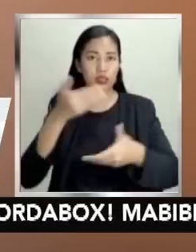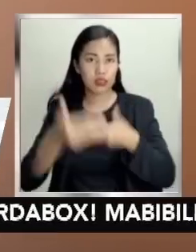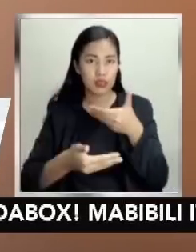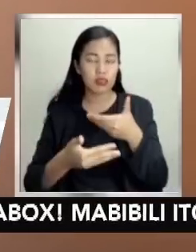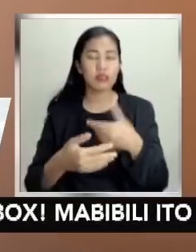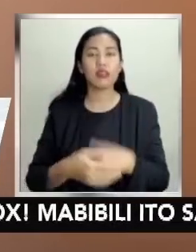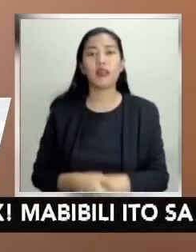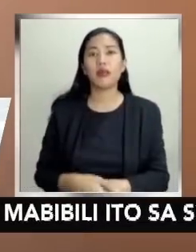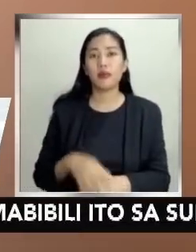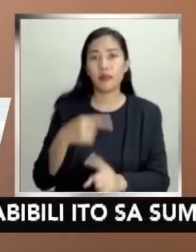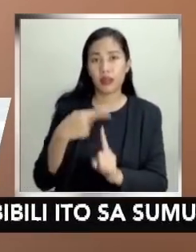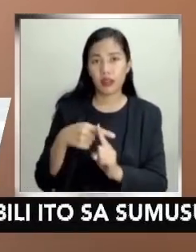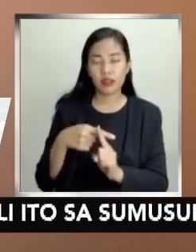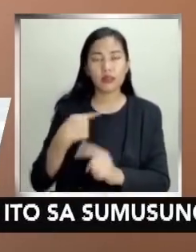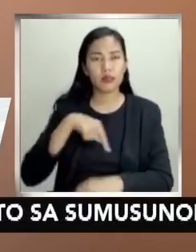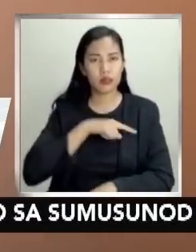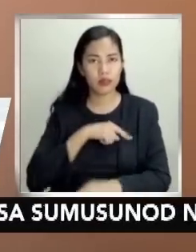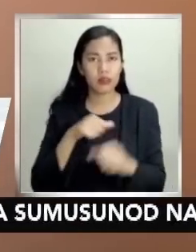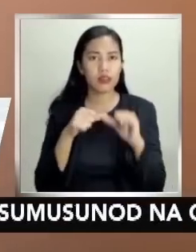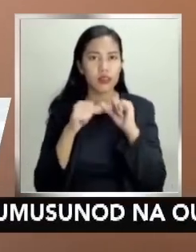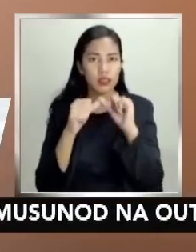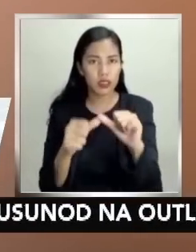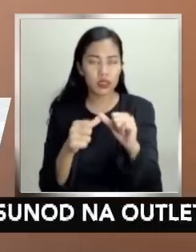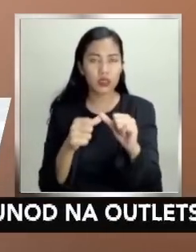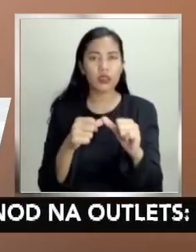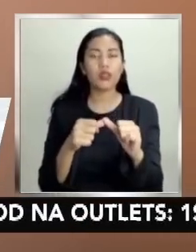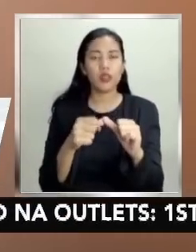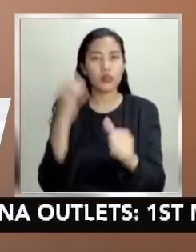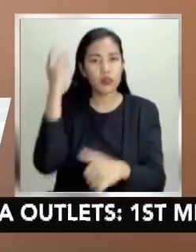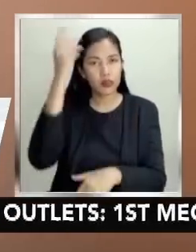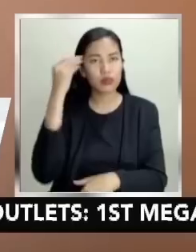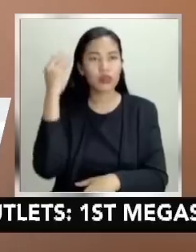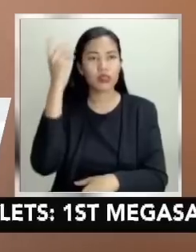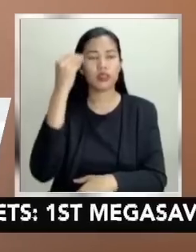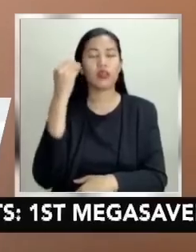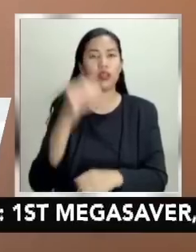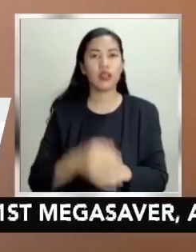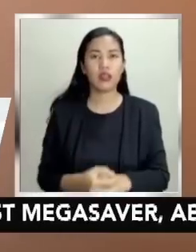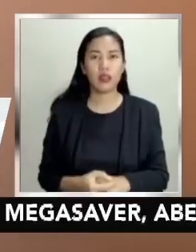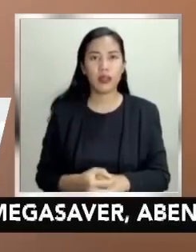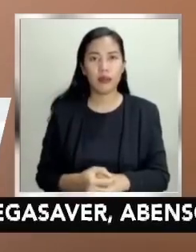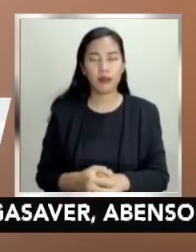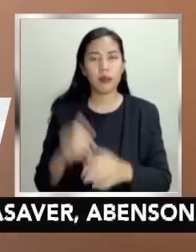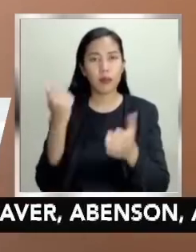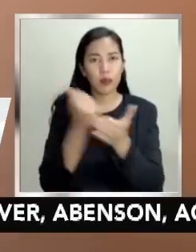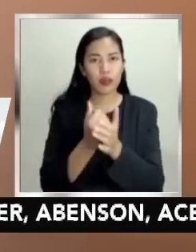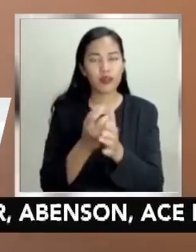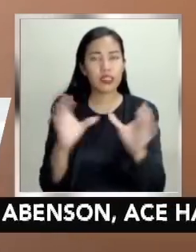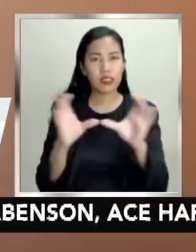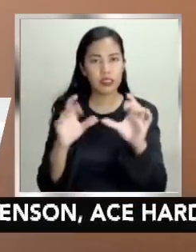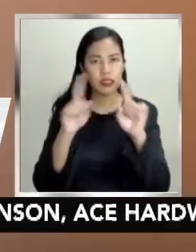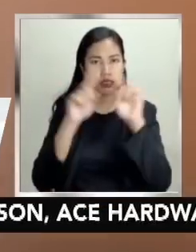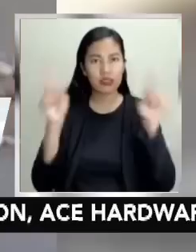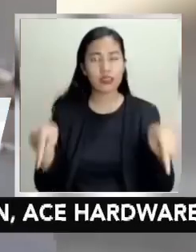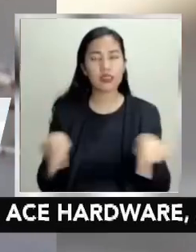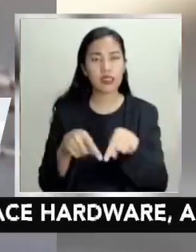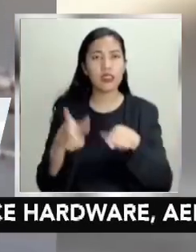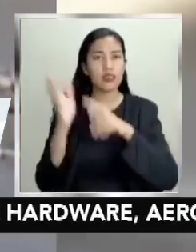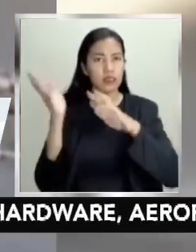continuing to come out with the import clearances. So we need somebody to take the place